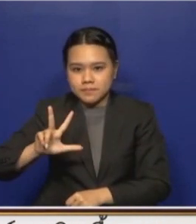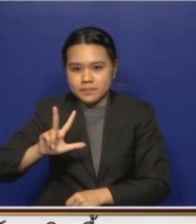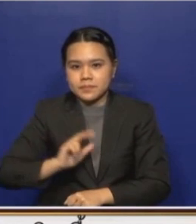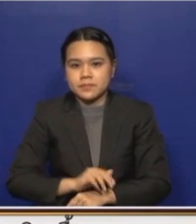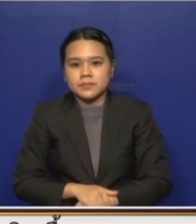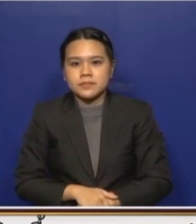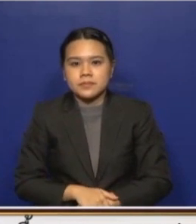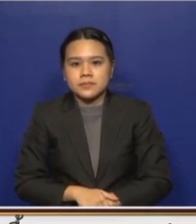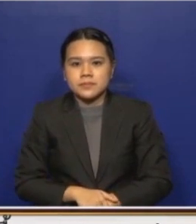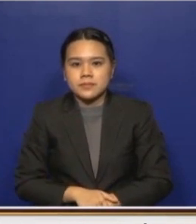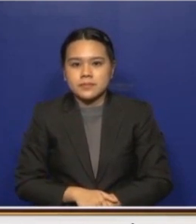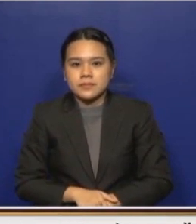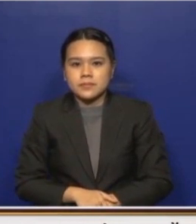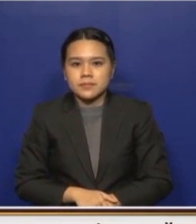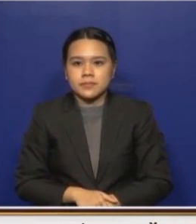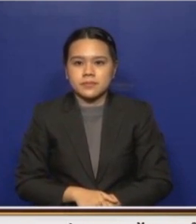แห่งประเทศไทยนะฮะ